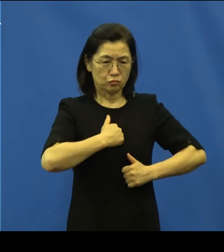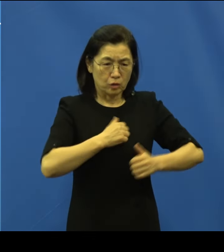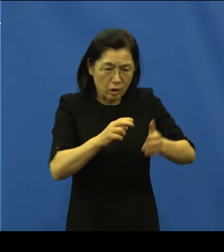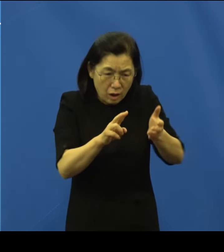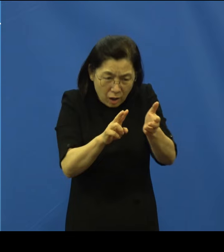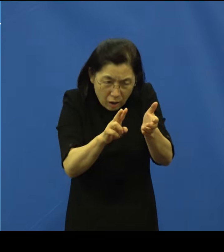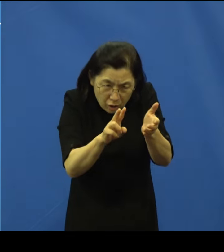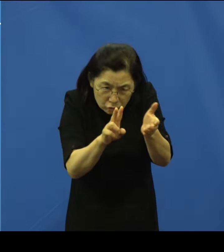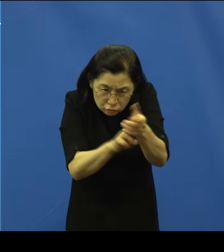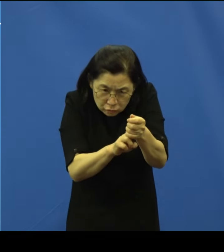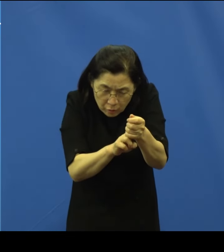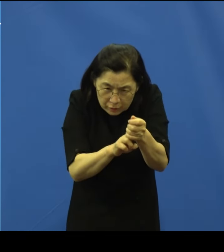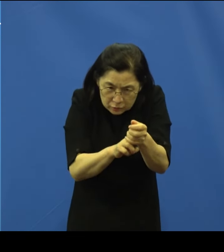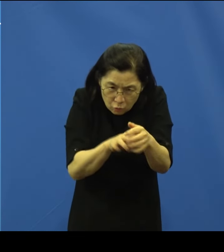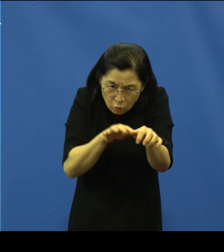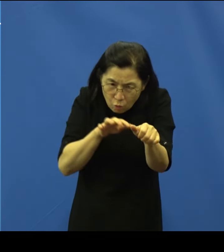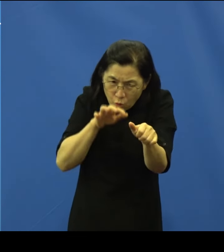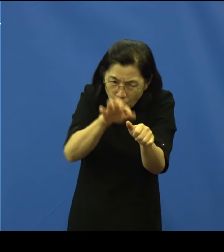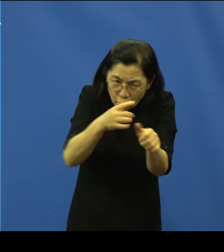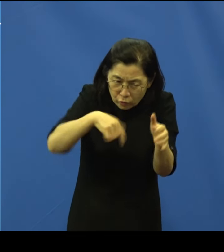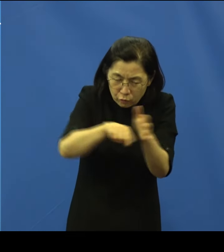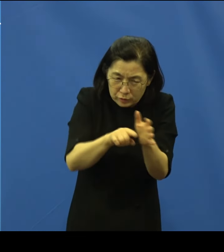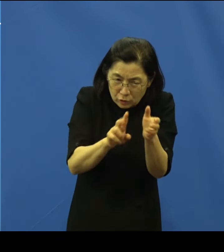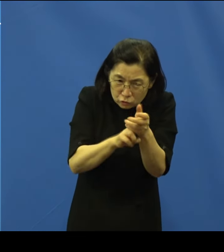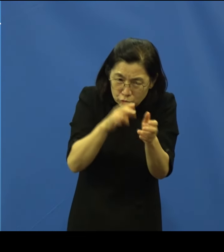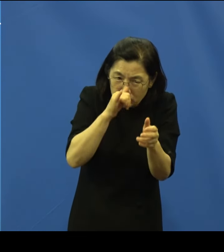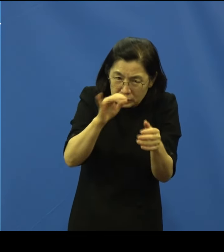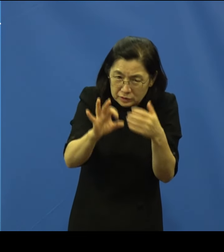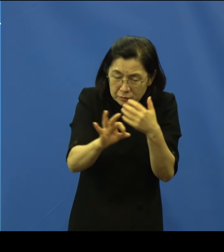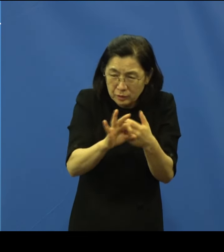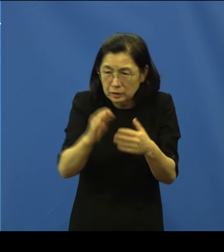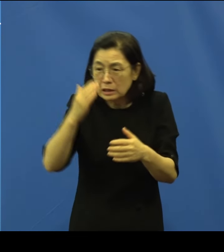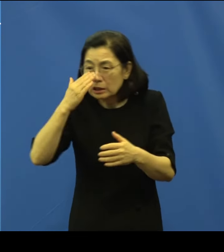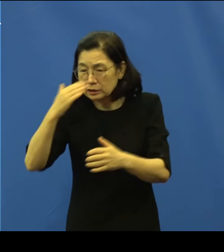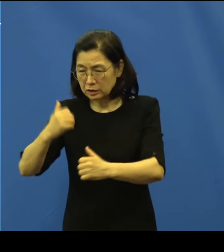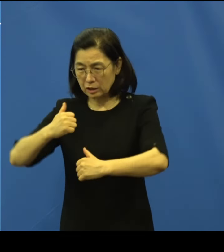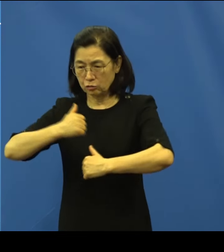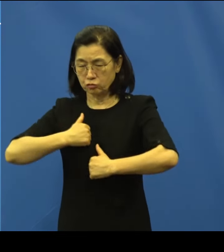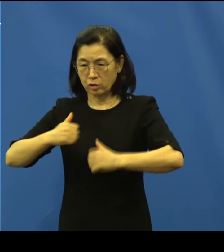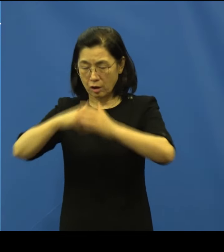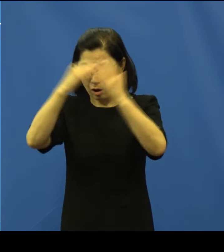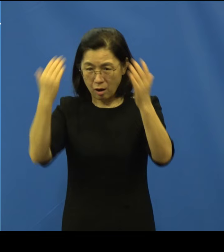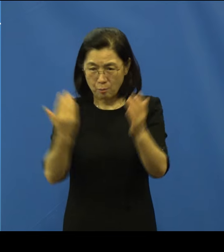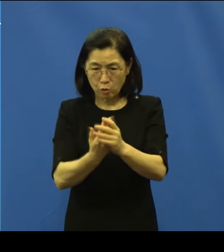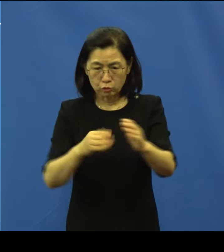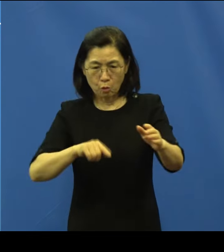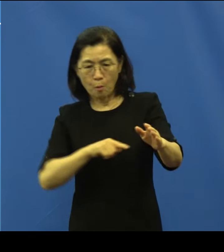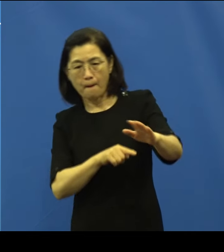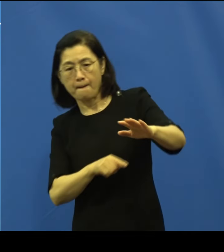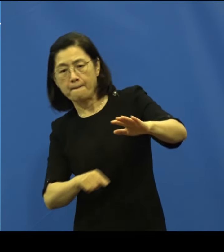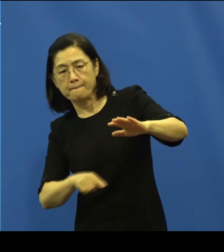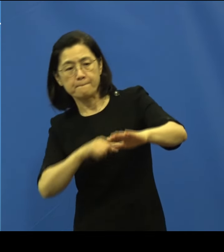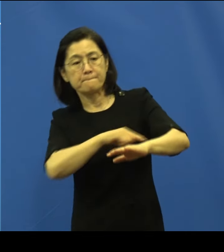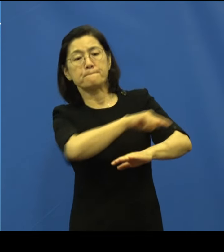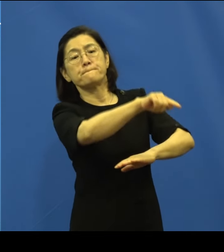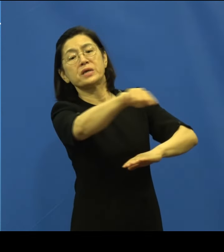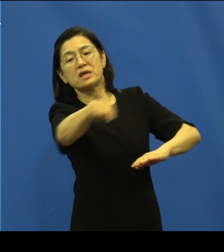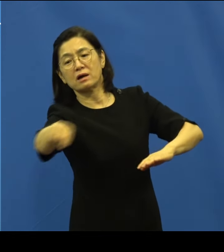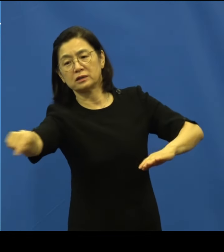그곳을 피해가고 이런 것들이 반복되니까 아람 왕이 열을 받은 거죠. 우리 안에 내통하는 사람이 있다, 스파이가